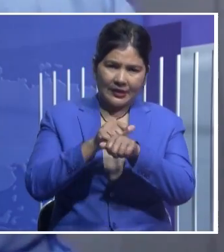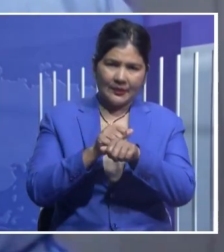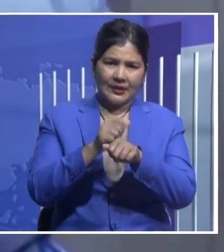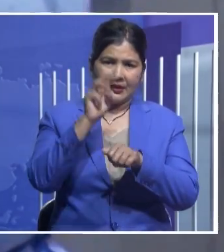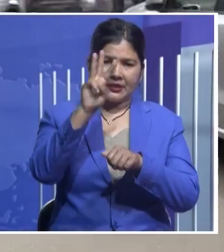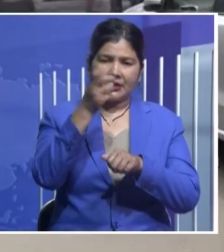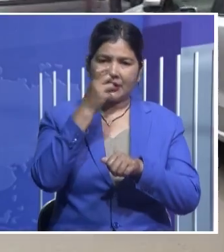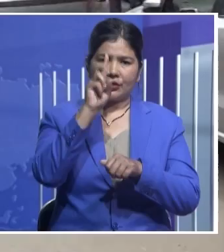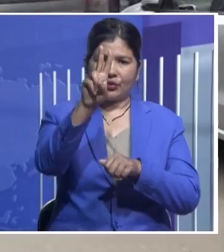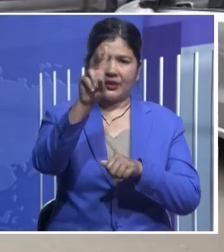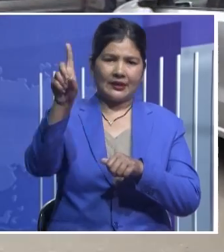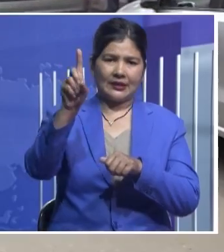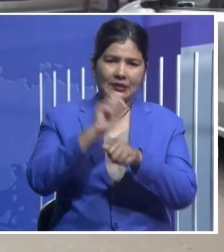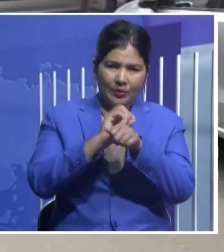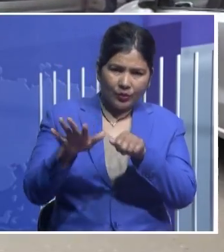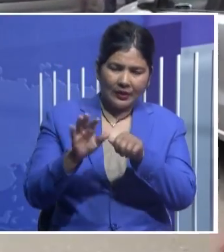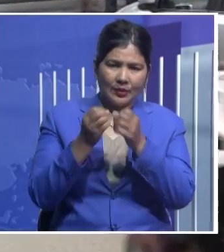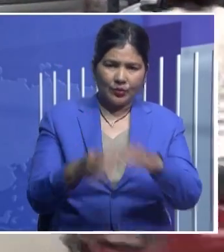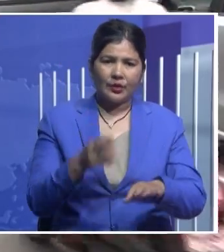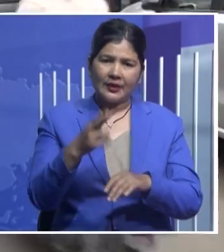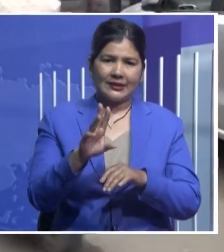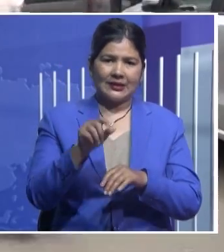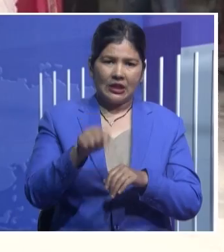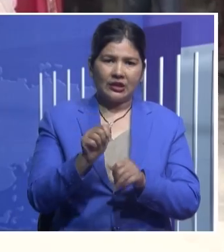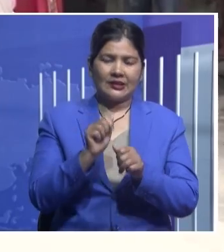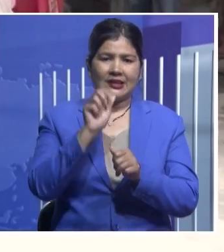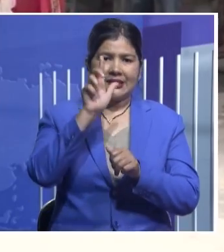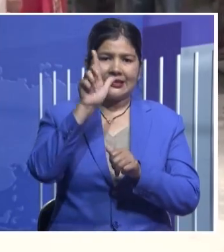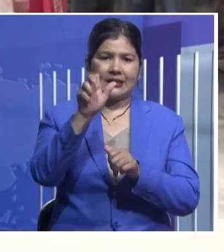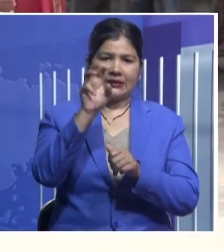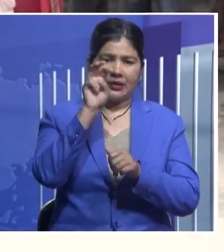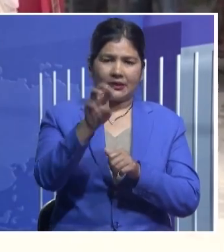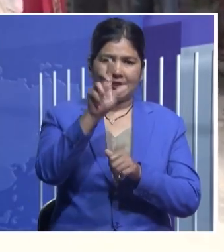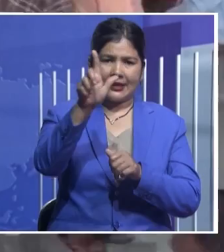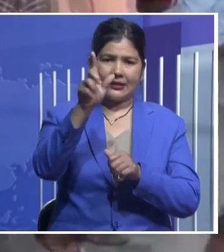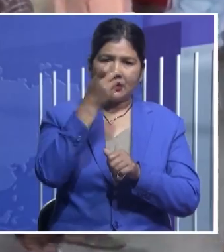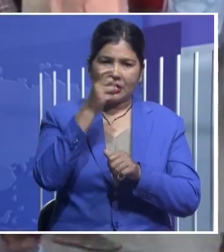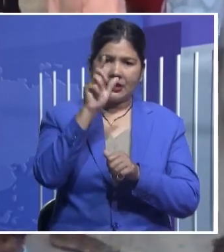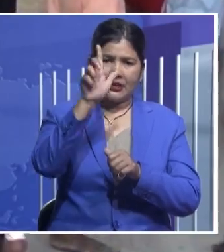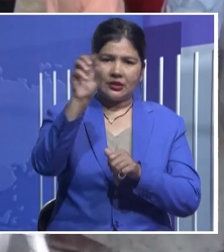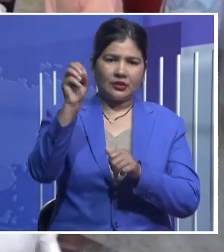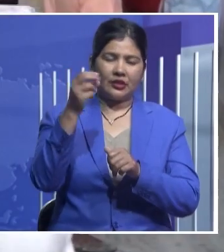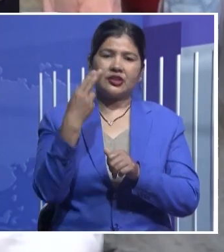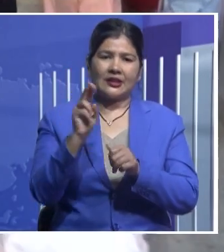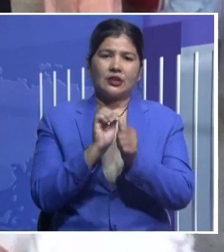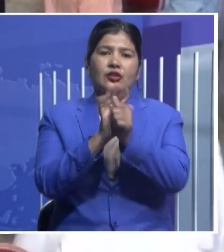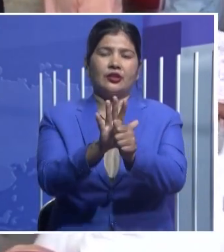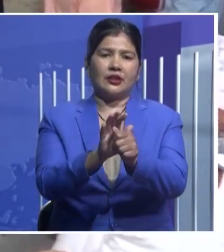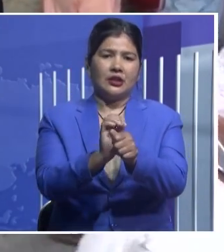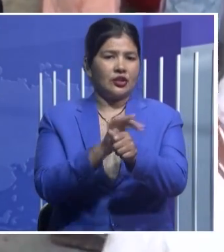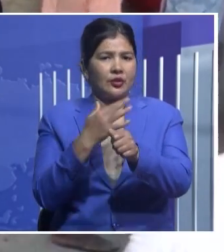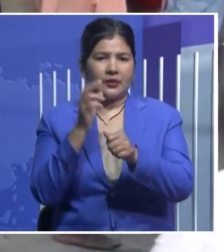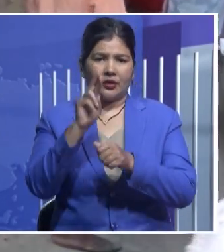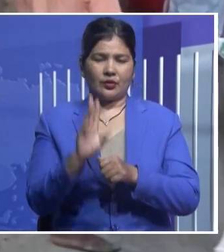मुक्त भएका छन्। हाल देशभर 7770 जना सक्रिय संक्रमित रहेको स्वास्थ्य तथा जनसङ्ख्या मन्त्रालय जनाएको